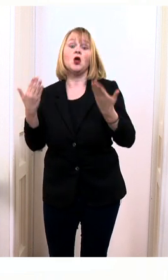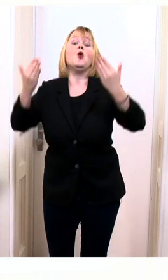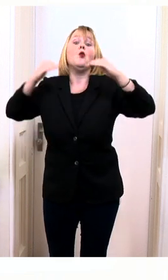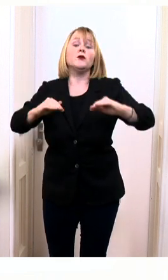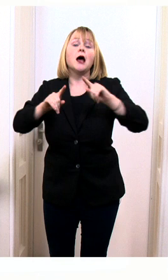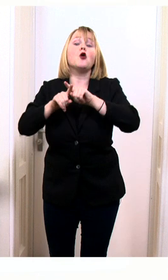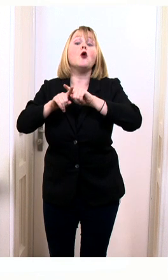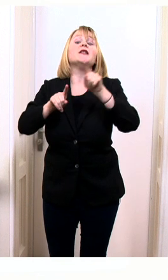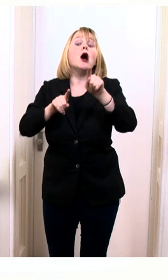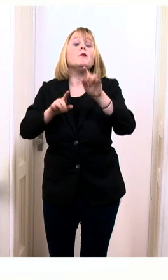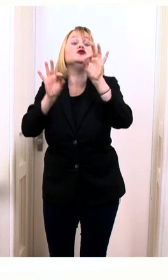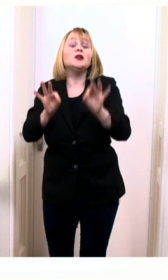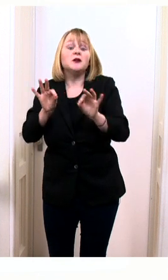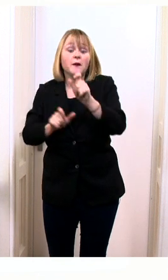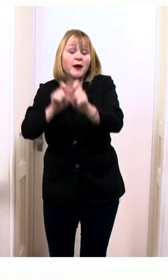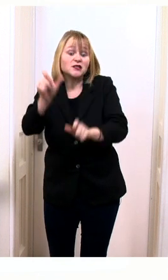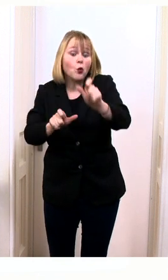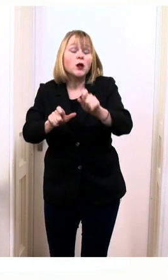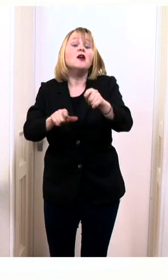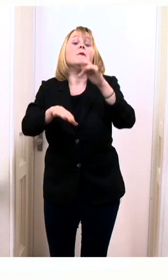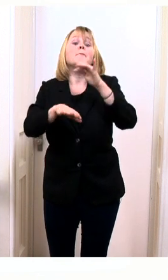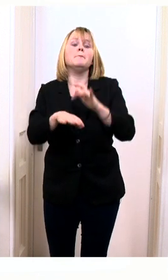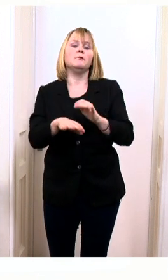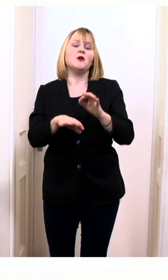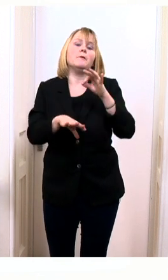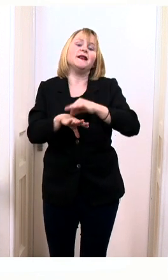Personen der medizinischen Grundversorgung dran, also